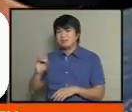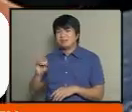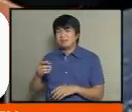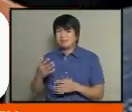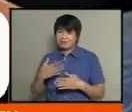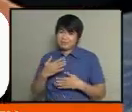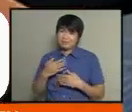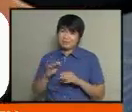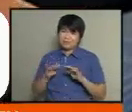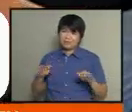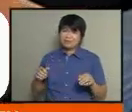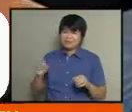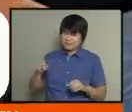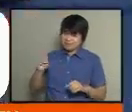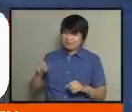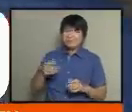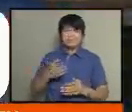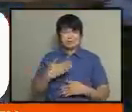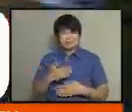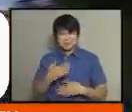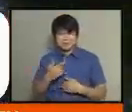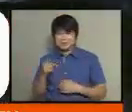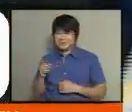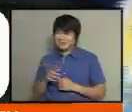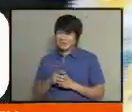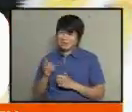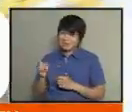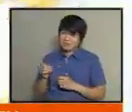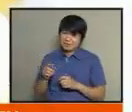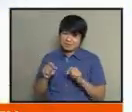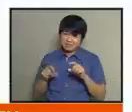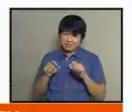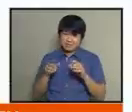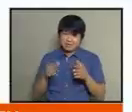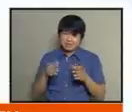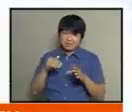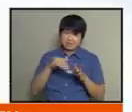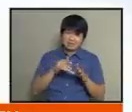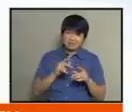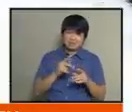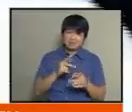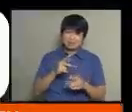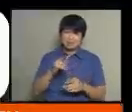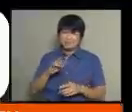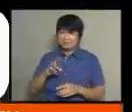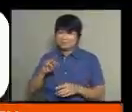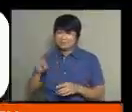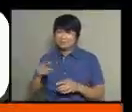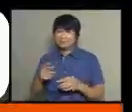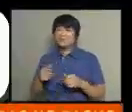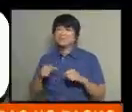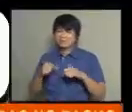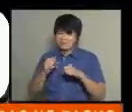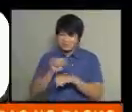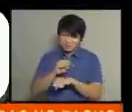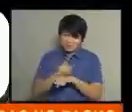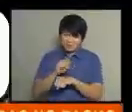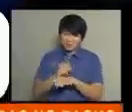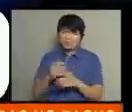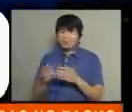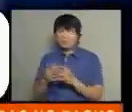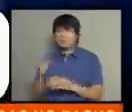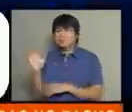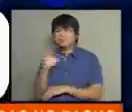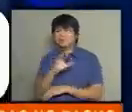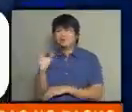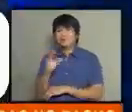Opo. Basta. Masaya po. Ang mga tindero naman sa loob ng parke, todo kayod pa rin kahit Pasko. Sa mga ganitong panahon